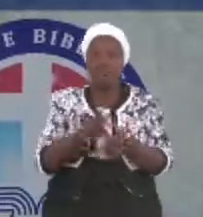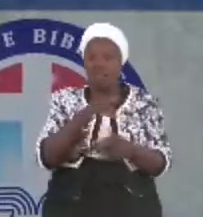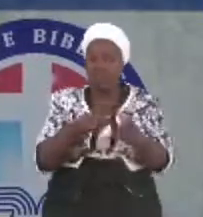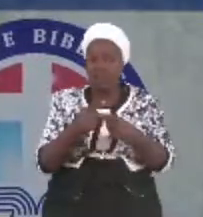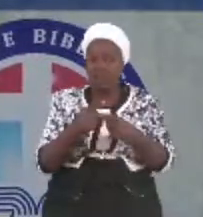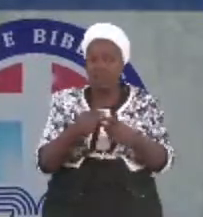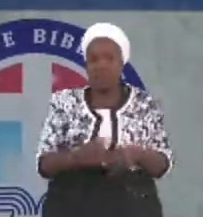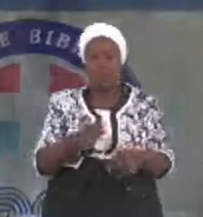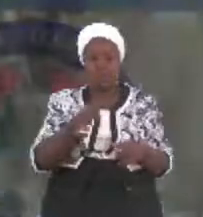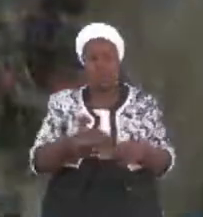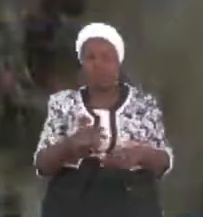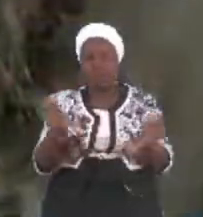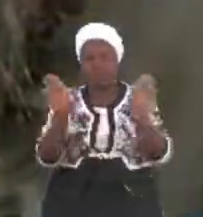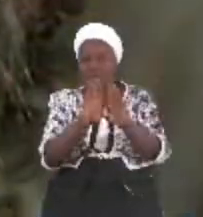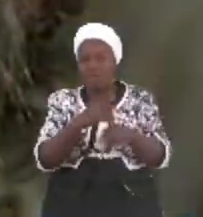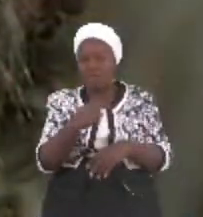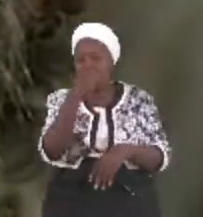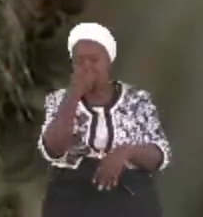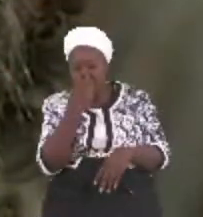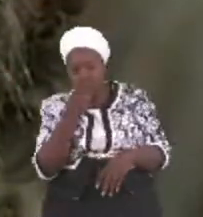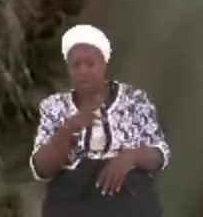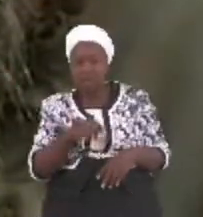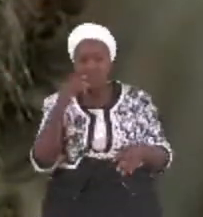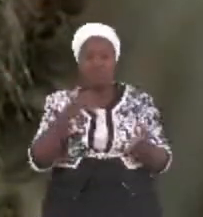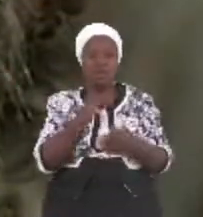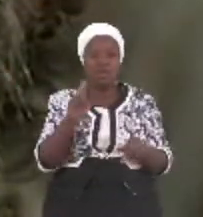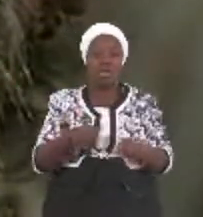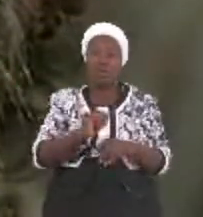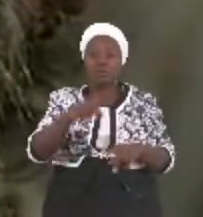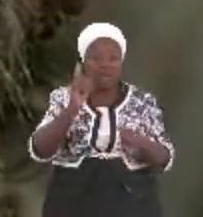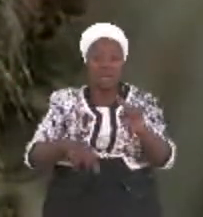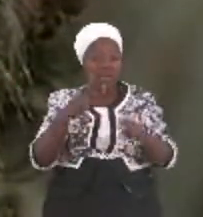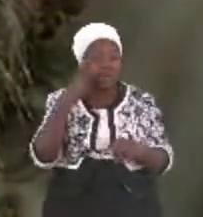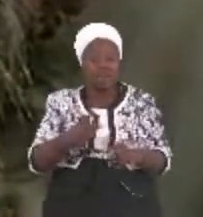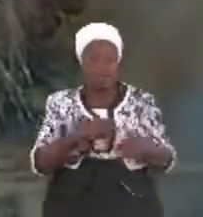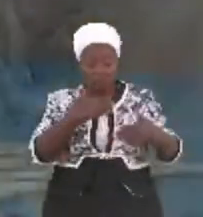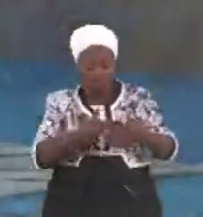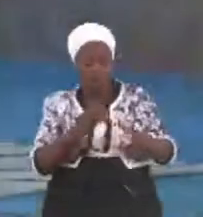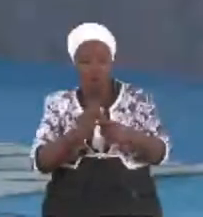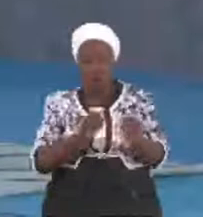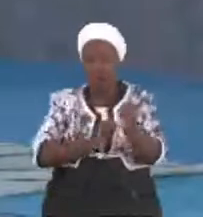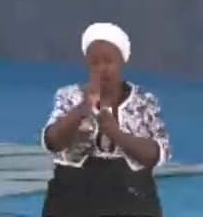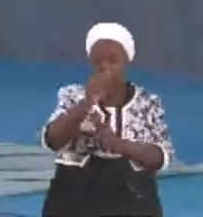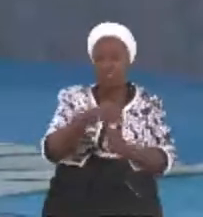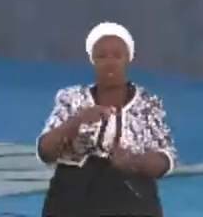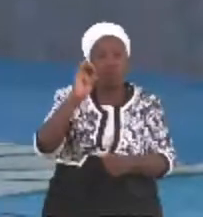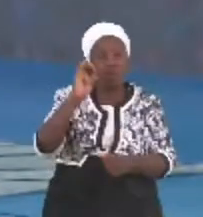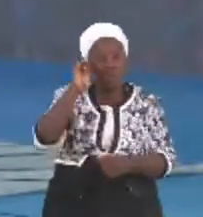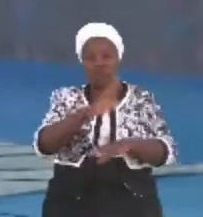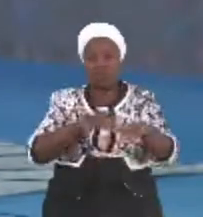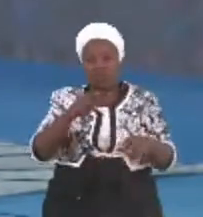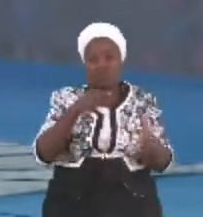allumée. Tu es dans les ténèbres, tu ne vois plus bien. Tu n'arrives pas à voir de loin ou de près. Il t'appelle ce soir.